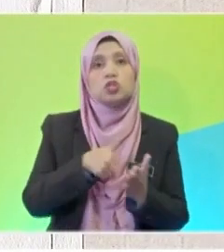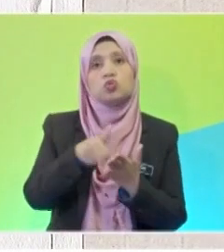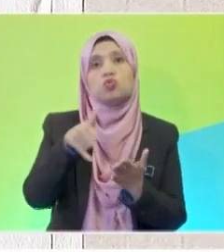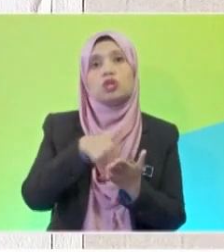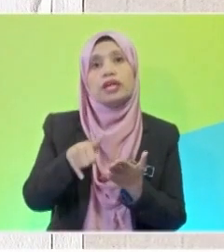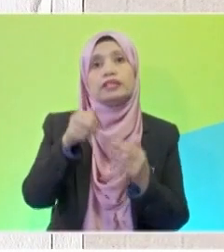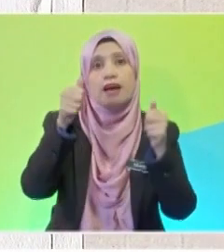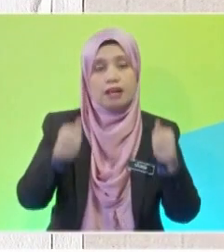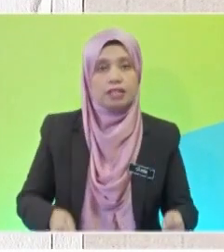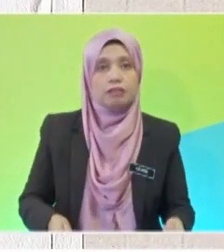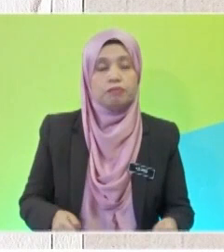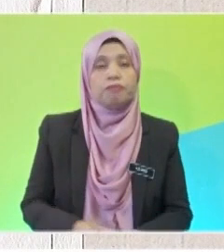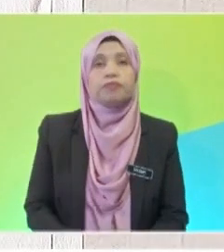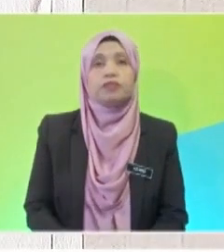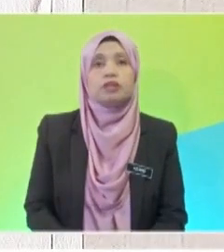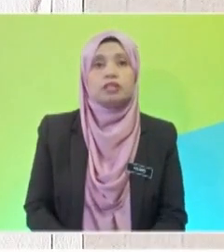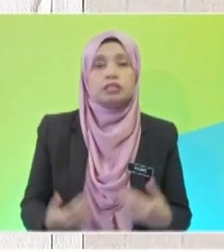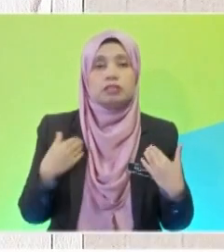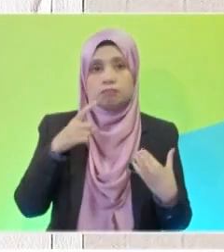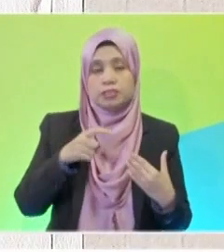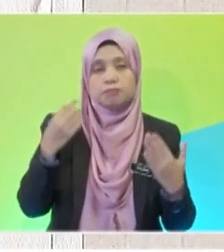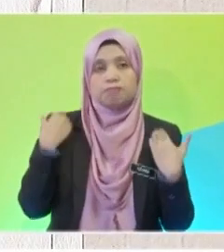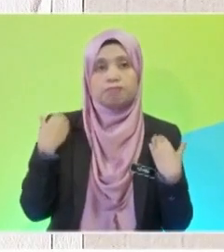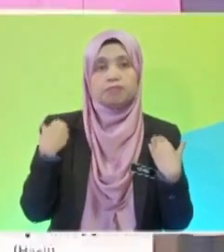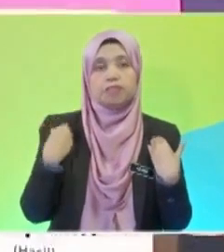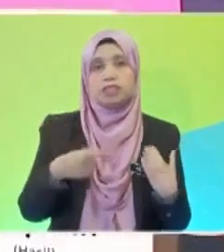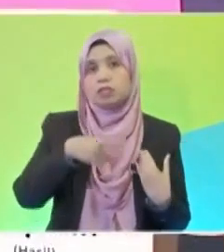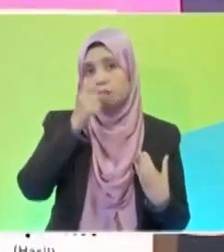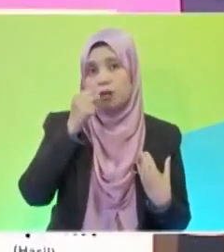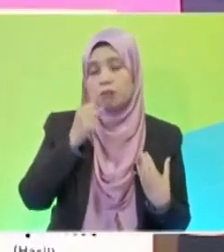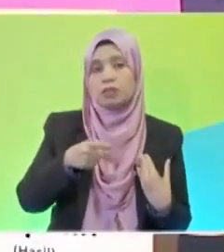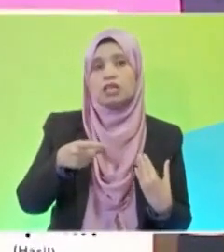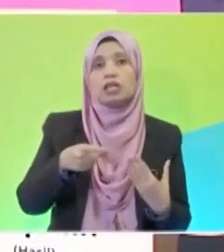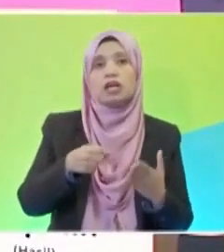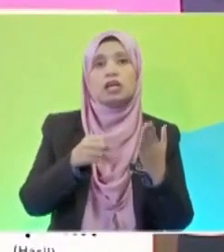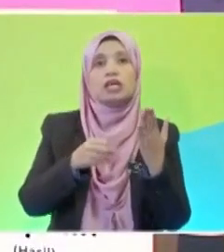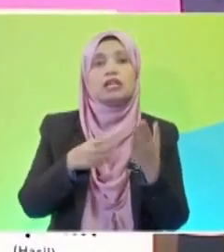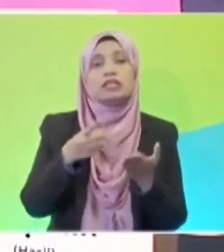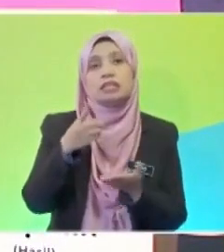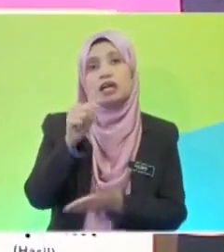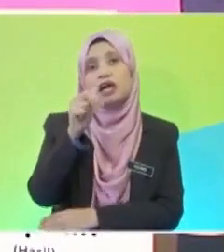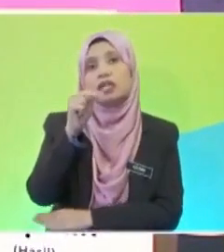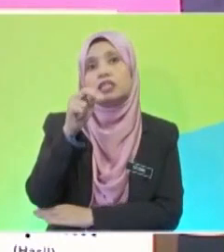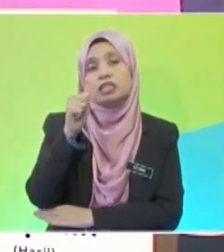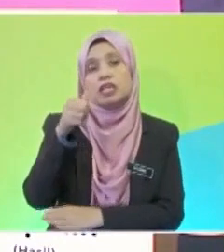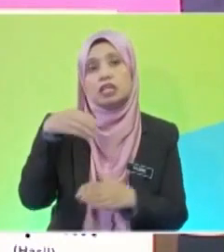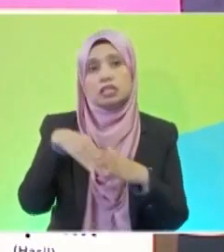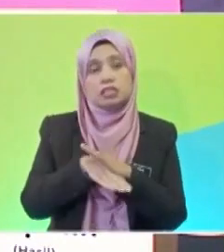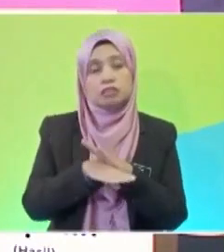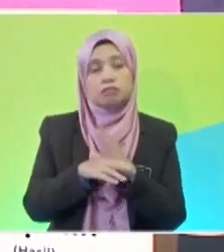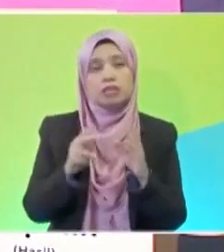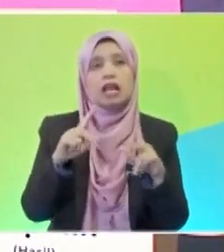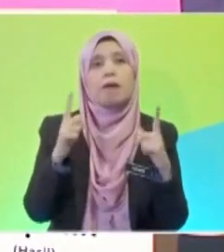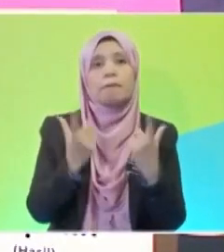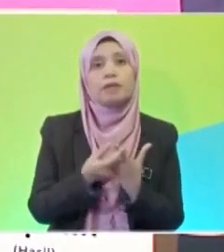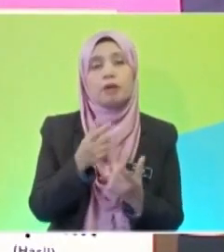yuran ahli ada tak? Ada, mesti ada, sebab ia adalah sumber, dia adalah dana utama dalam kelab dan persatuan. Baik.